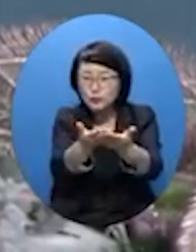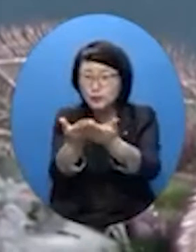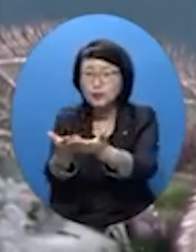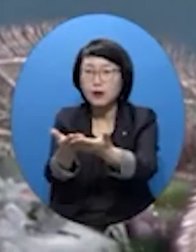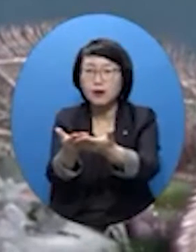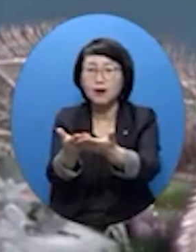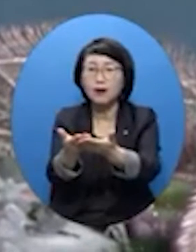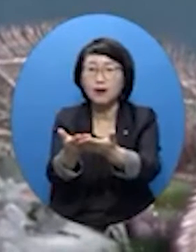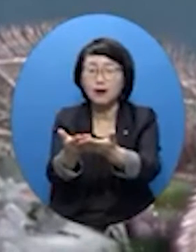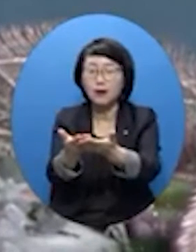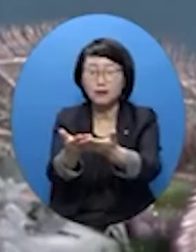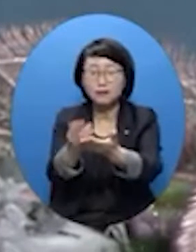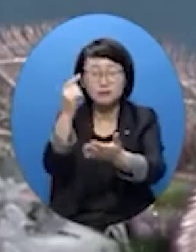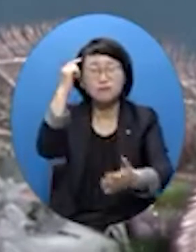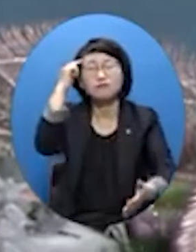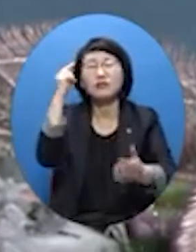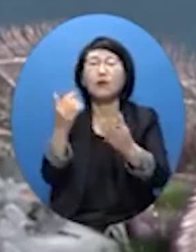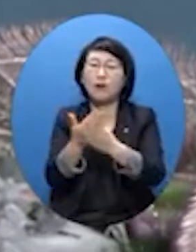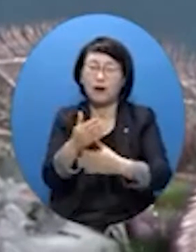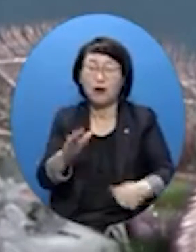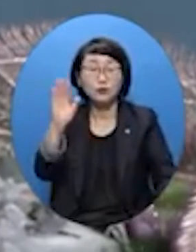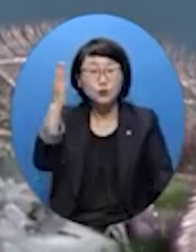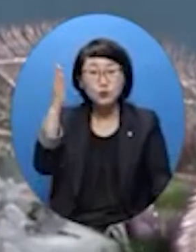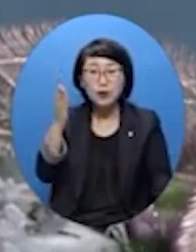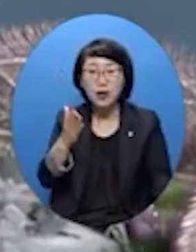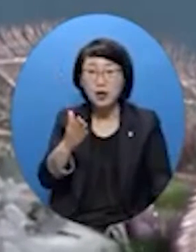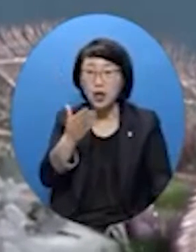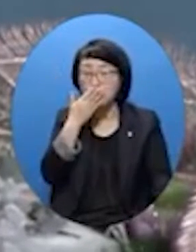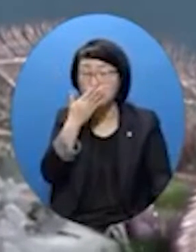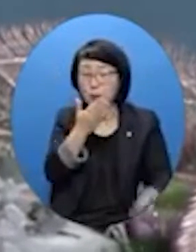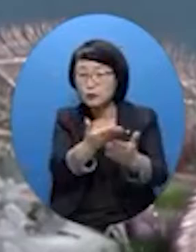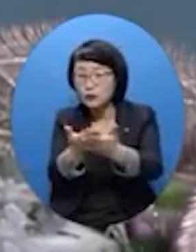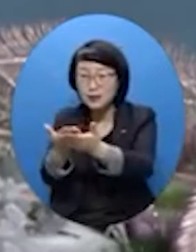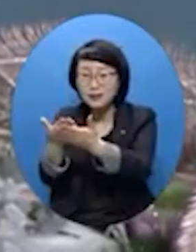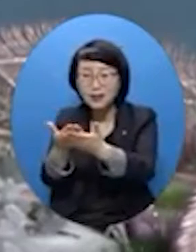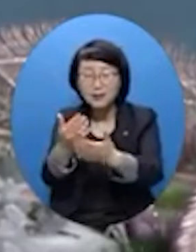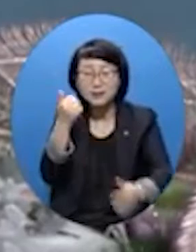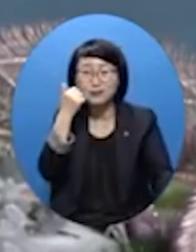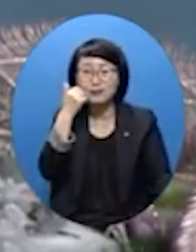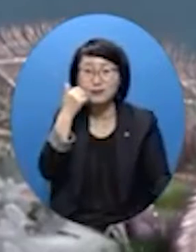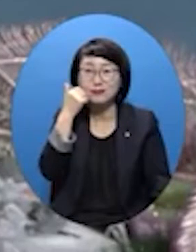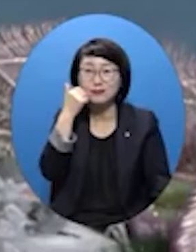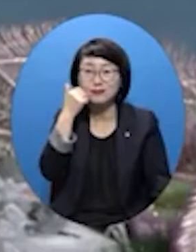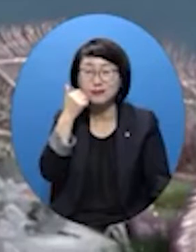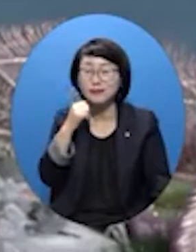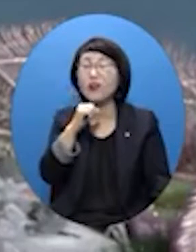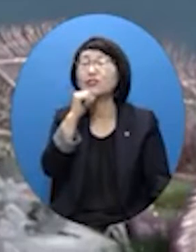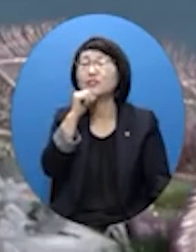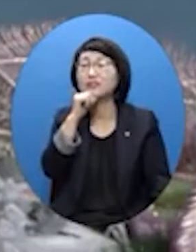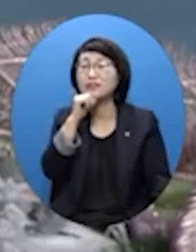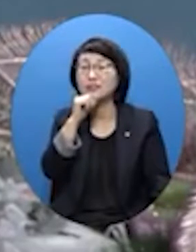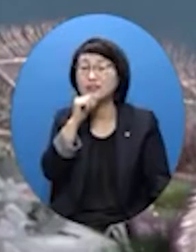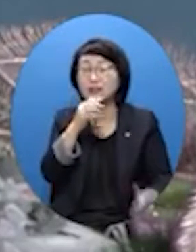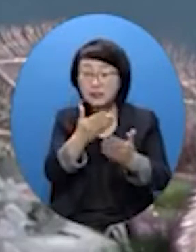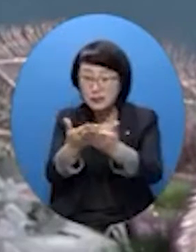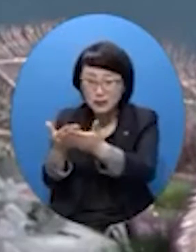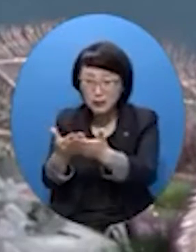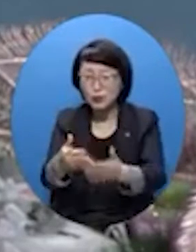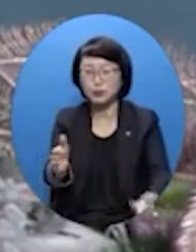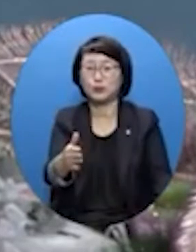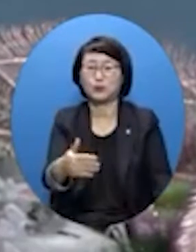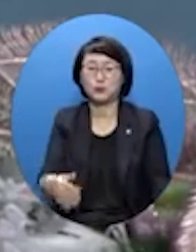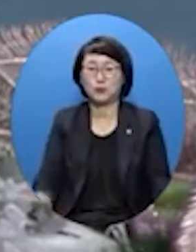분 기억이 납니다. 요즘은 먹을 것을 얻으러 다니는 거지와 같은 분들을 볼 수